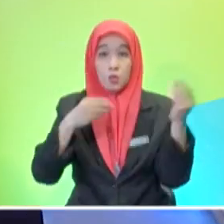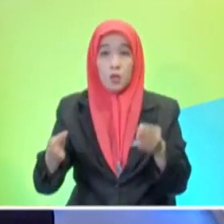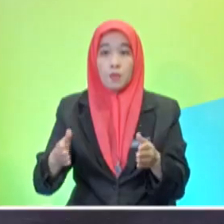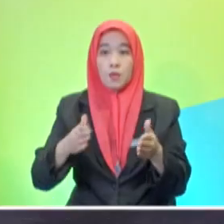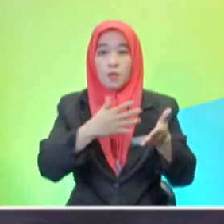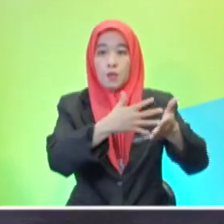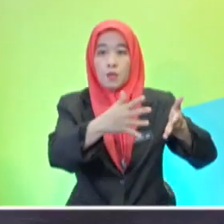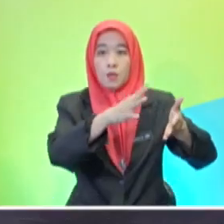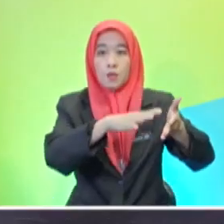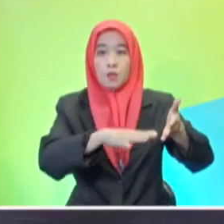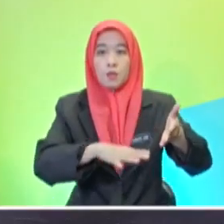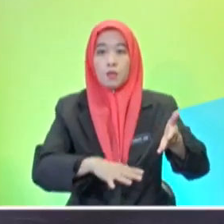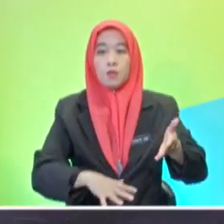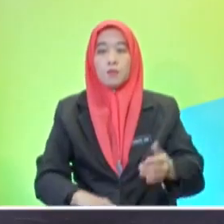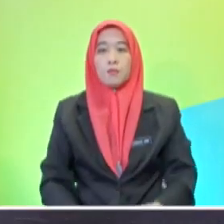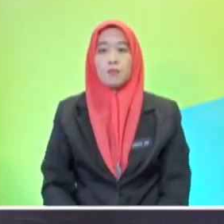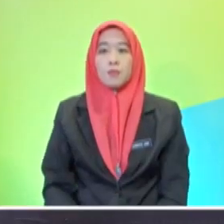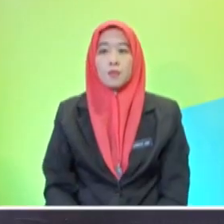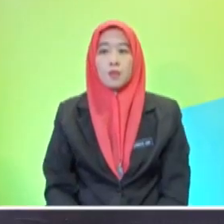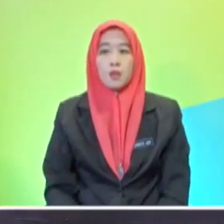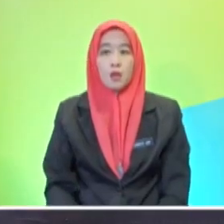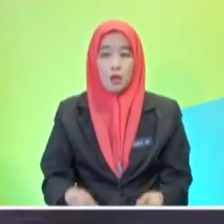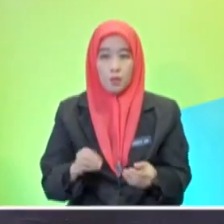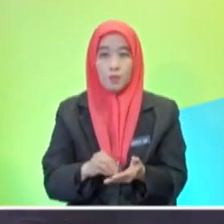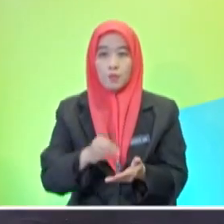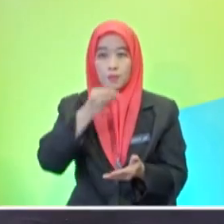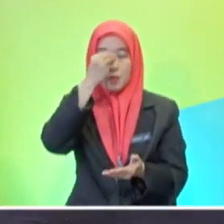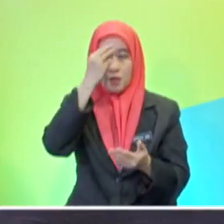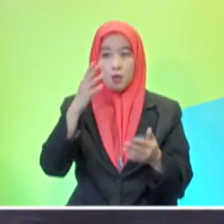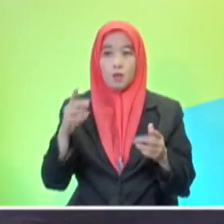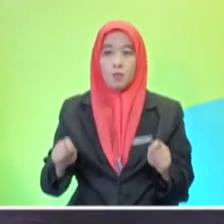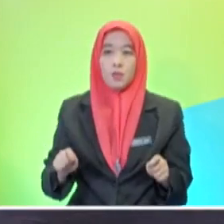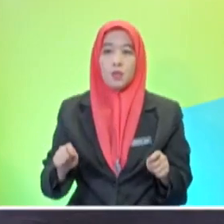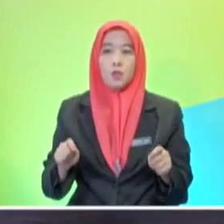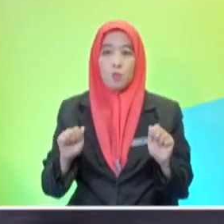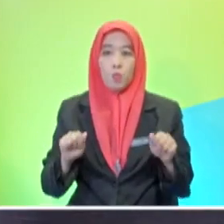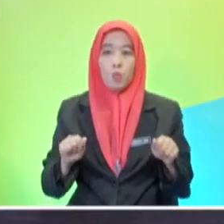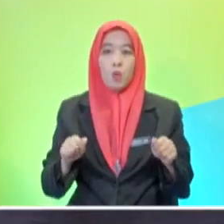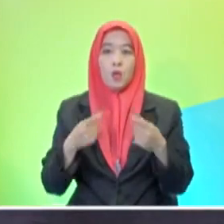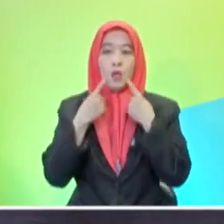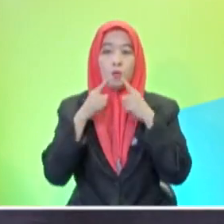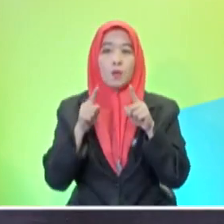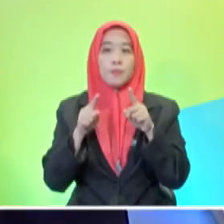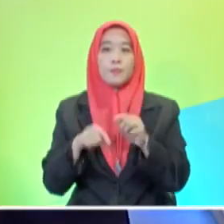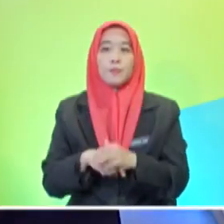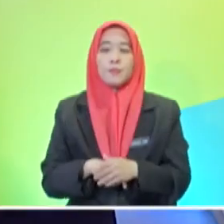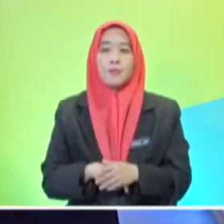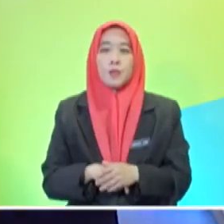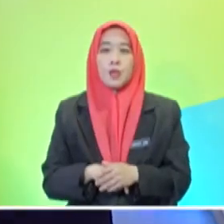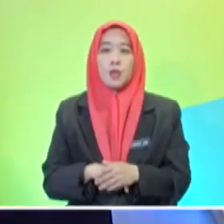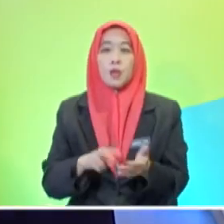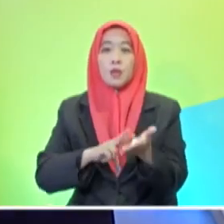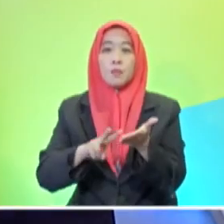Boleh tak Syafiqah? Boleh cikgu. Ha, okay. Dah belajar mesti kita kena jawab kan? Betul. Okey. Okay. Mari murid-murid kita tengok apakah soalannya. Syafiqah boleh tolong